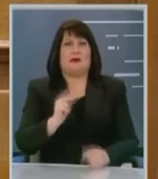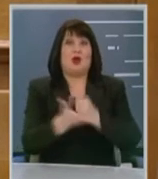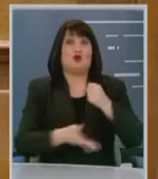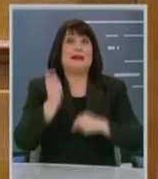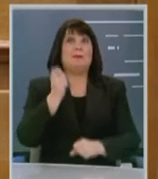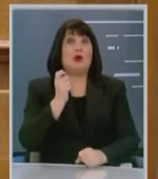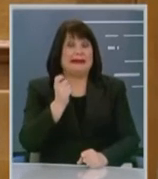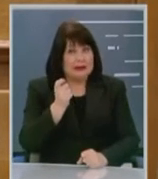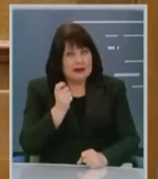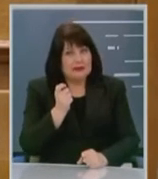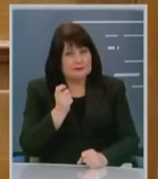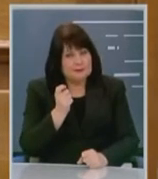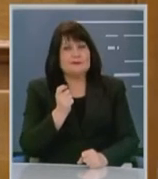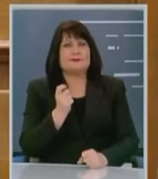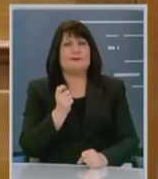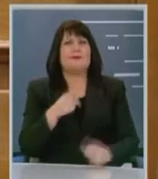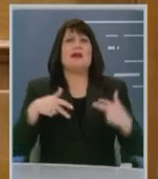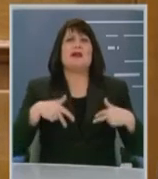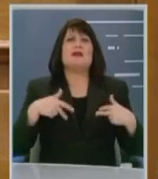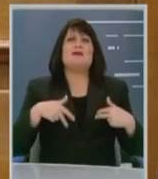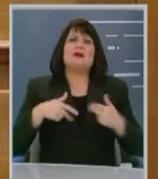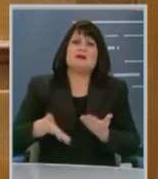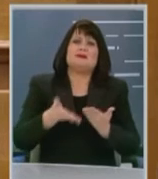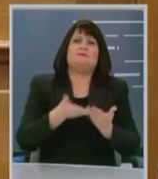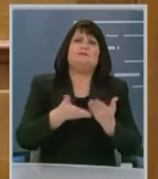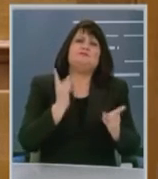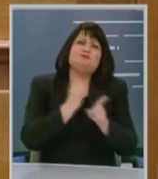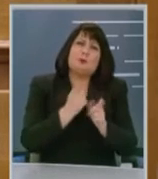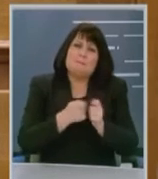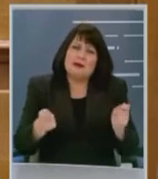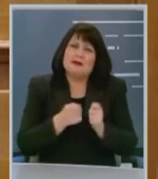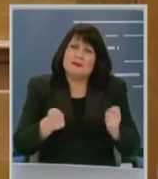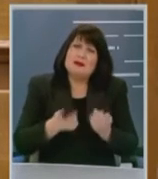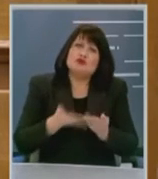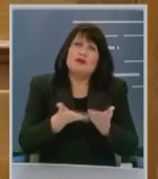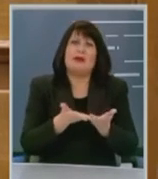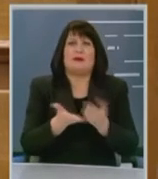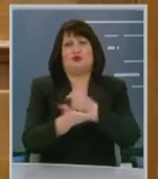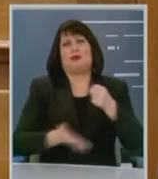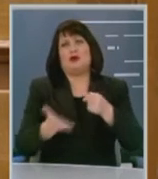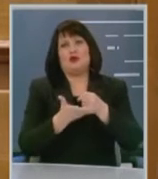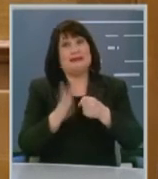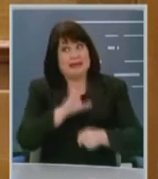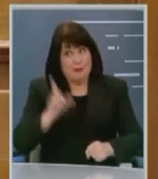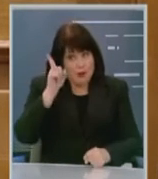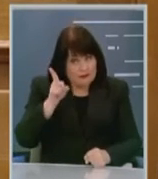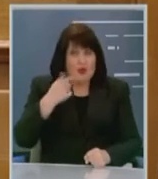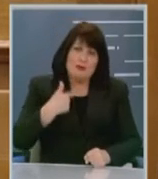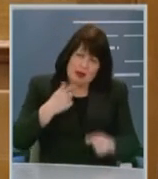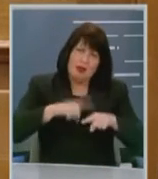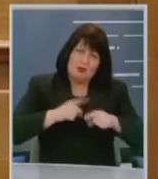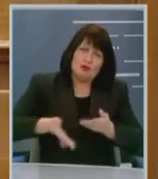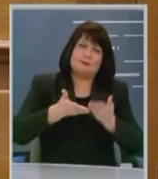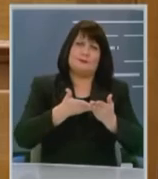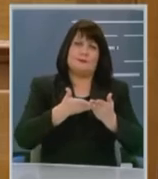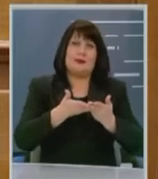όσο βεβαίως και από τις κυβερνήσεις τους με τα ιδιαίτερα μέτρα που παίρνουν, εφόσον βεβαίως κινούνται εσώς των σχετικών